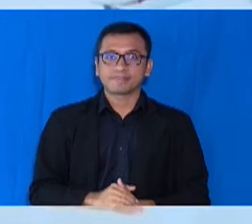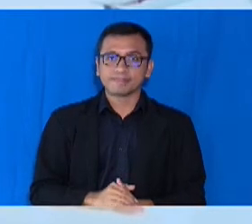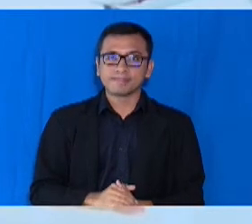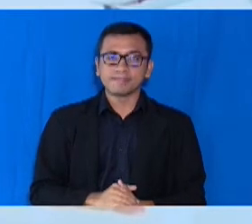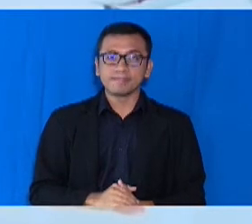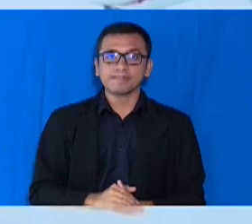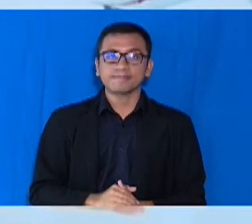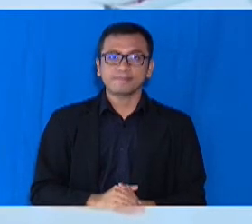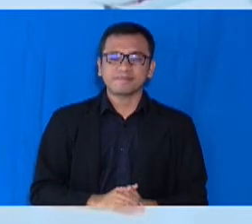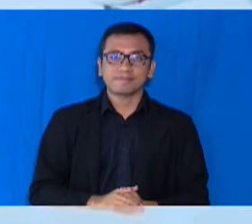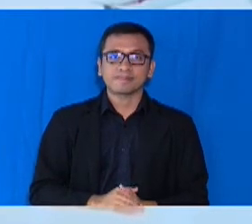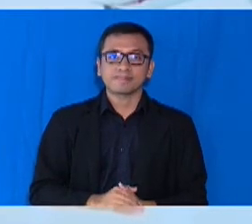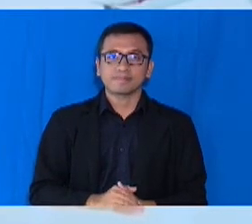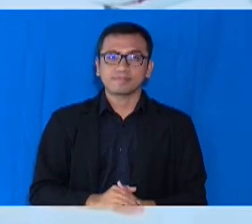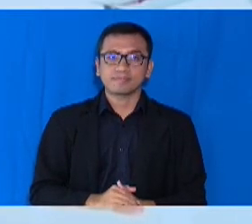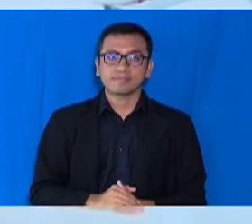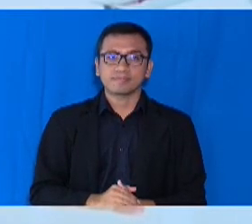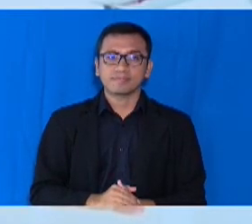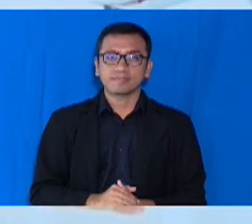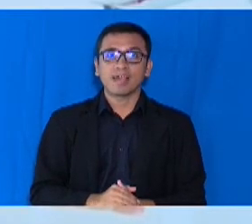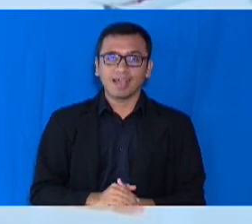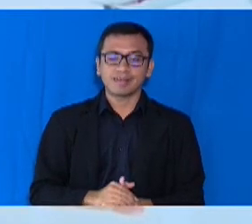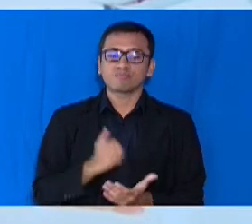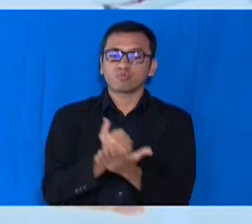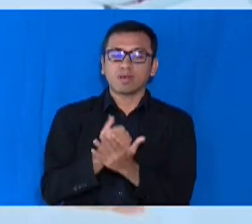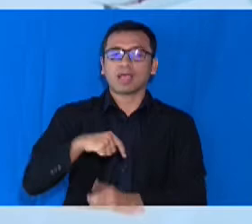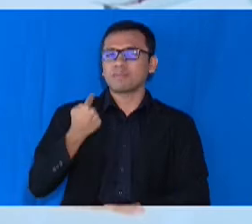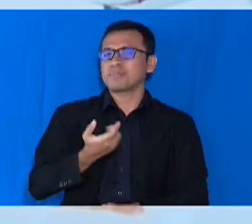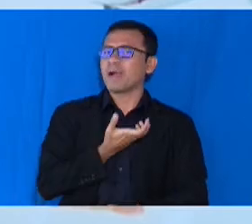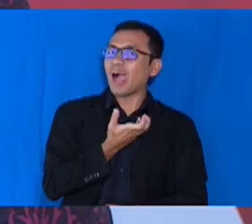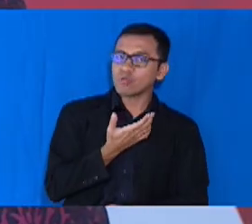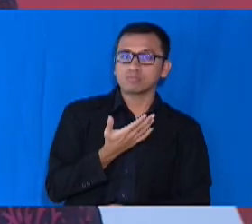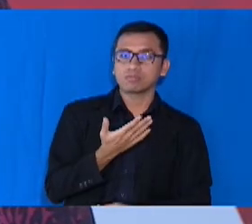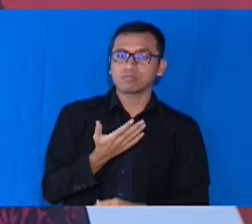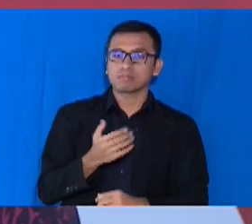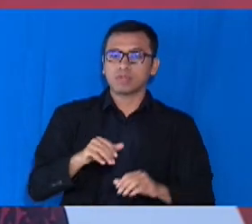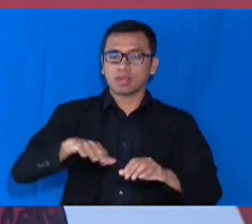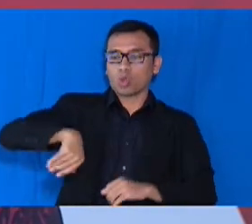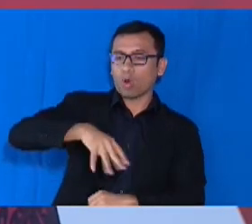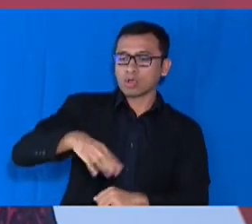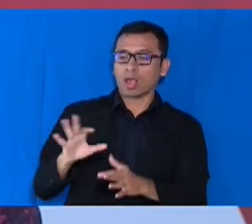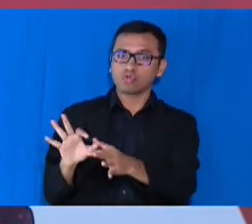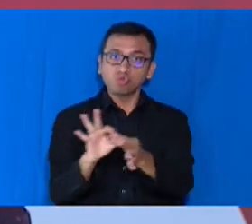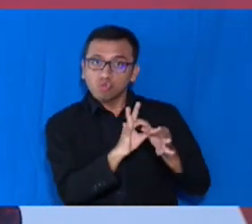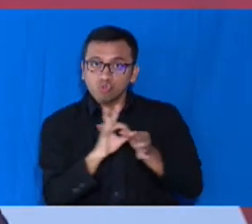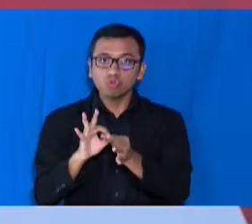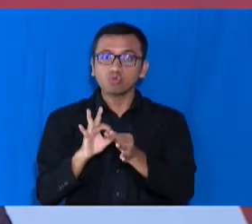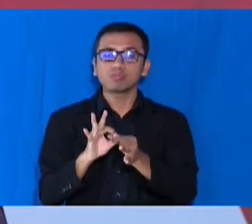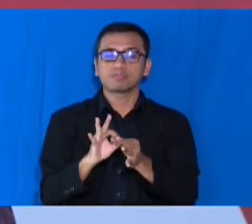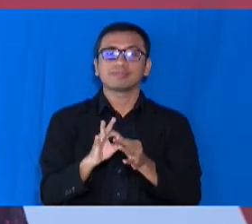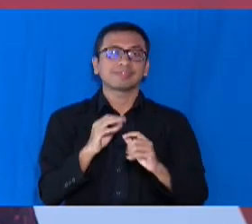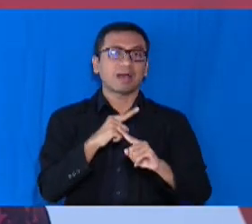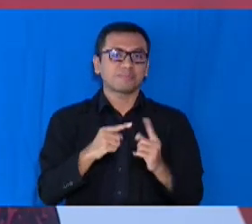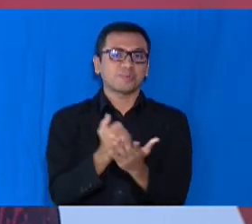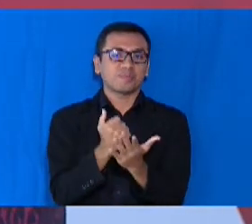ya harus mencari waktu yang baik untuk beristirahat, tetapi jangan mengabaikan